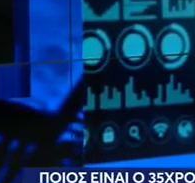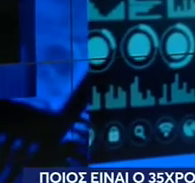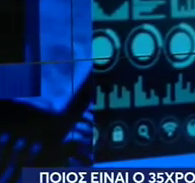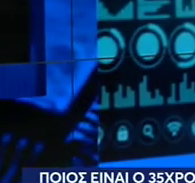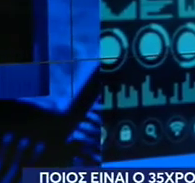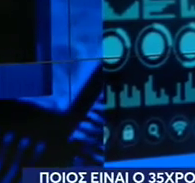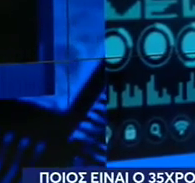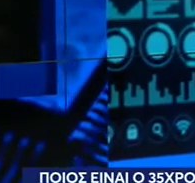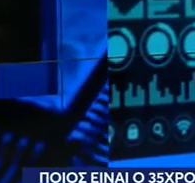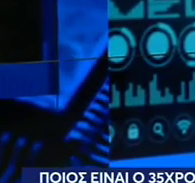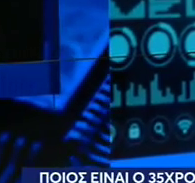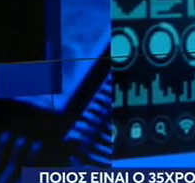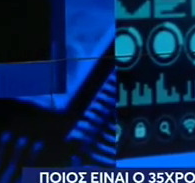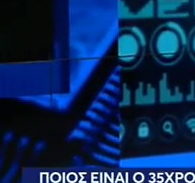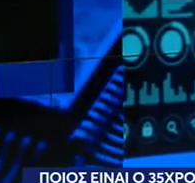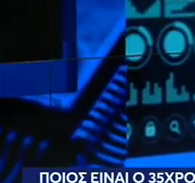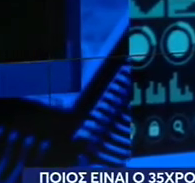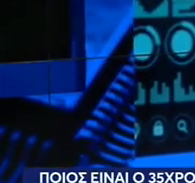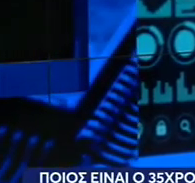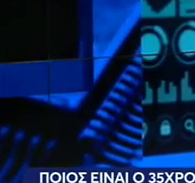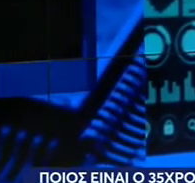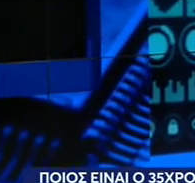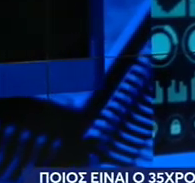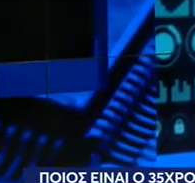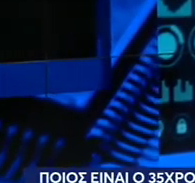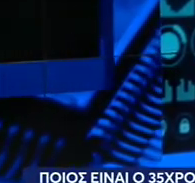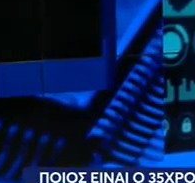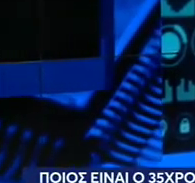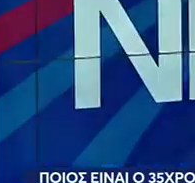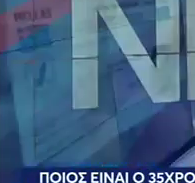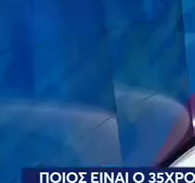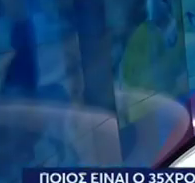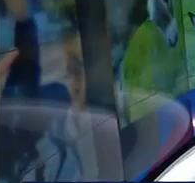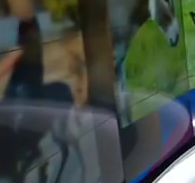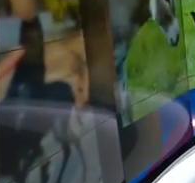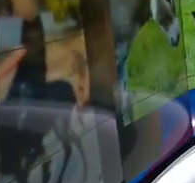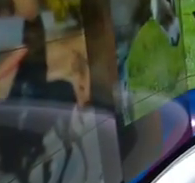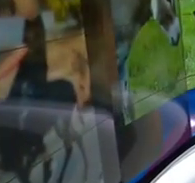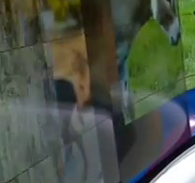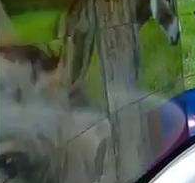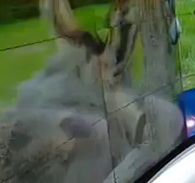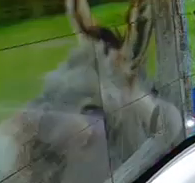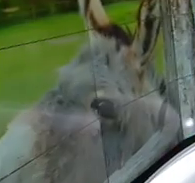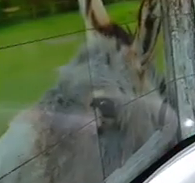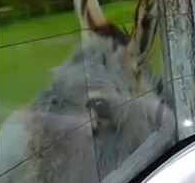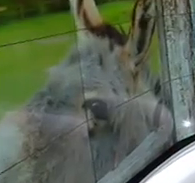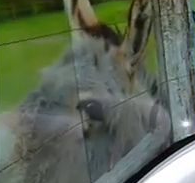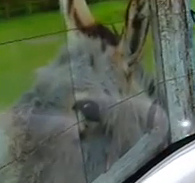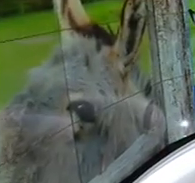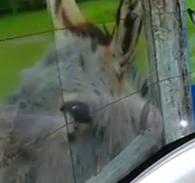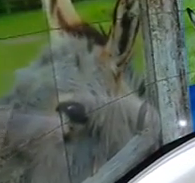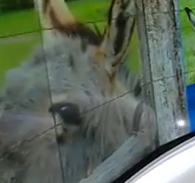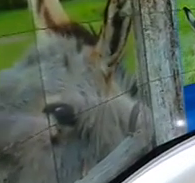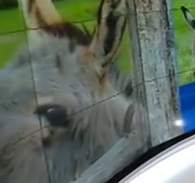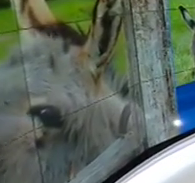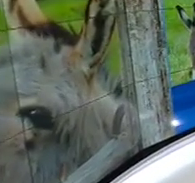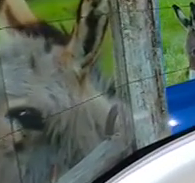Λοιπόν, αλλάζουμε θέμα, κλείνουμε το θέμα αυτό και πάμε στην ΑΣΠΑ. Θέλω να δούμε λοιπόν την ΑΣΠΑ Μπαλέτα. Γιατί έχουμε πάρει ένα.